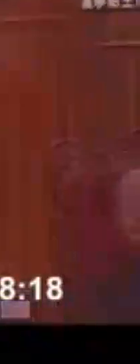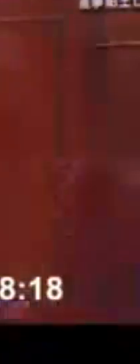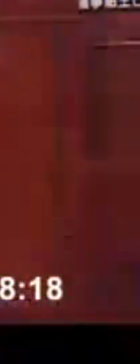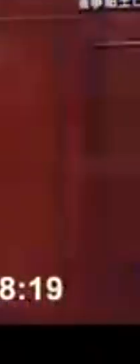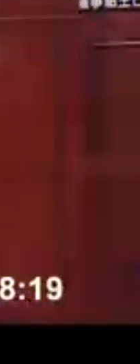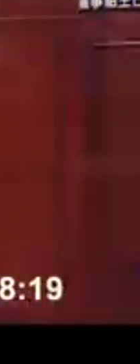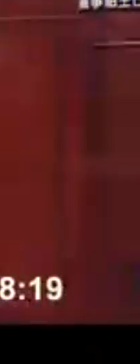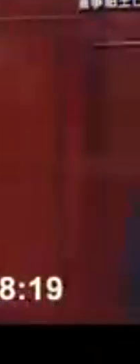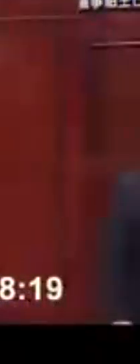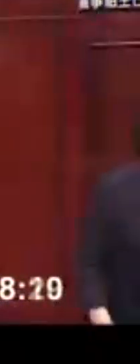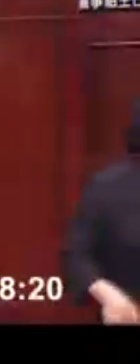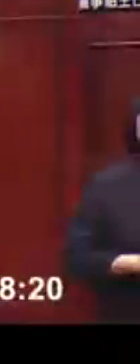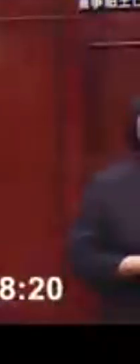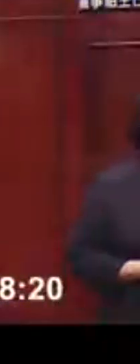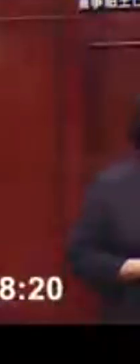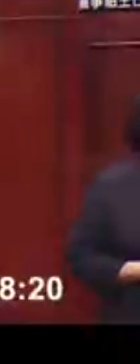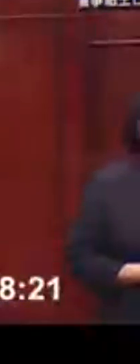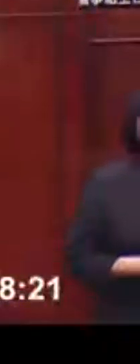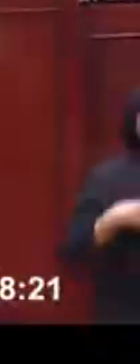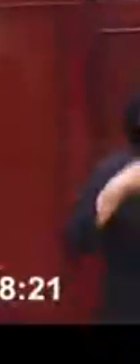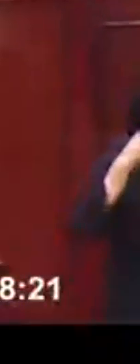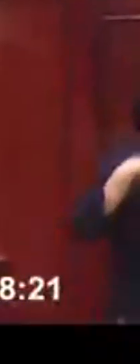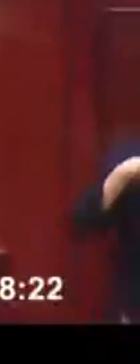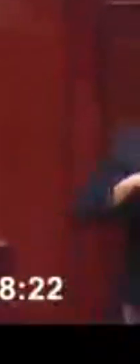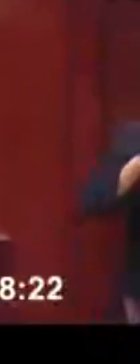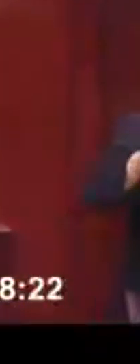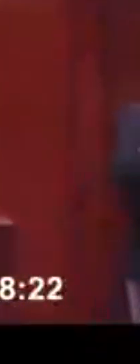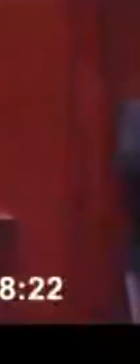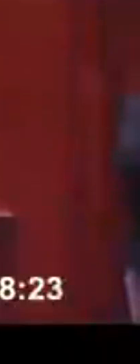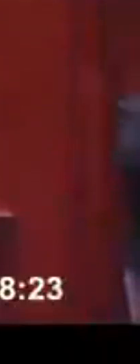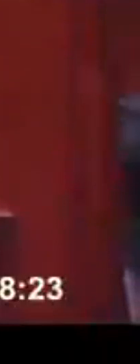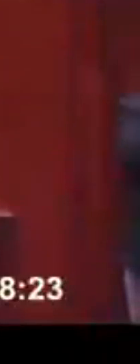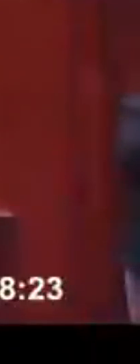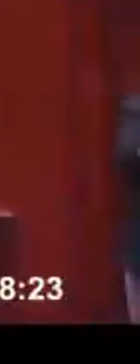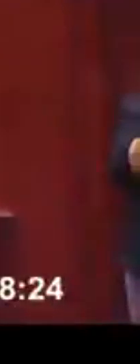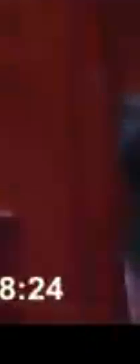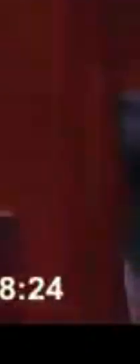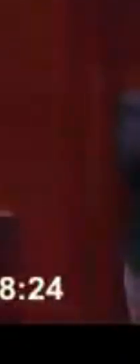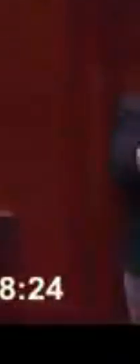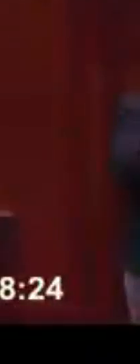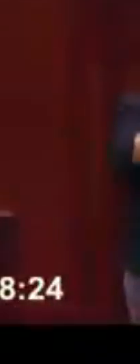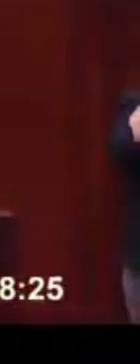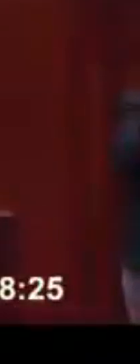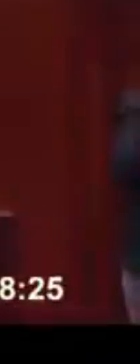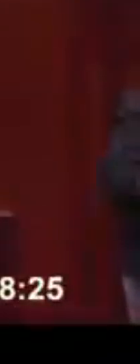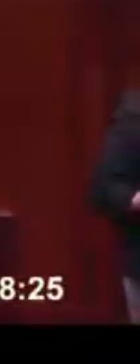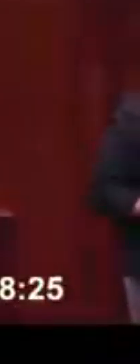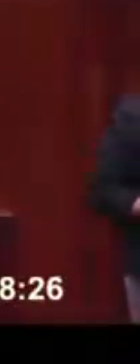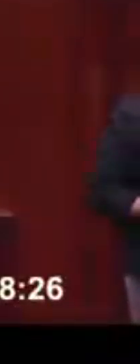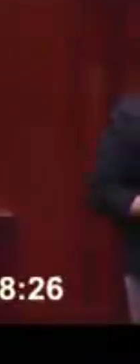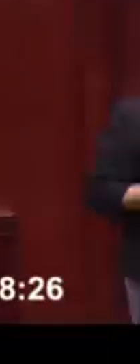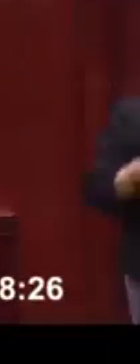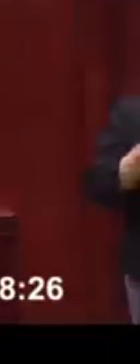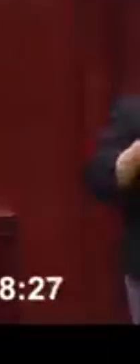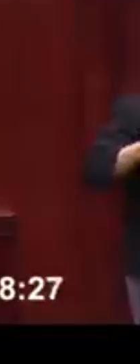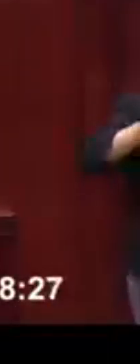喂。这个首先哦，这个还是要跟议会还有这个许淑华议员哦，表达一个正式的道歉哦。不过我要先